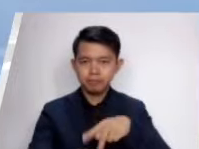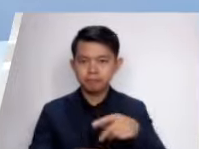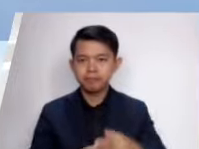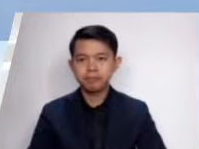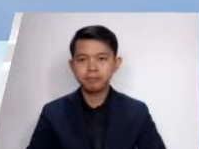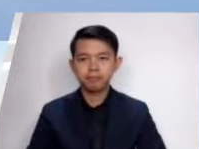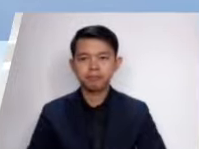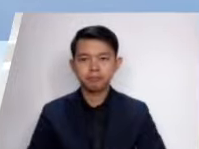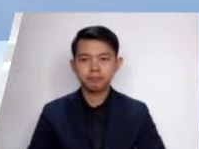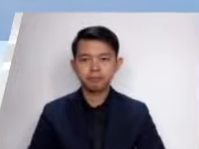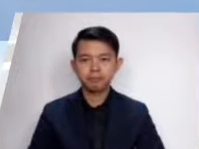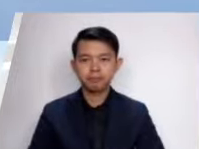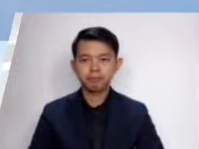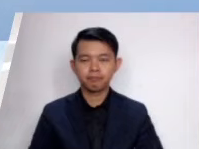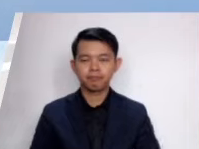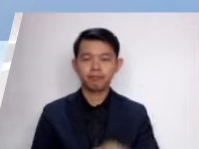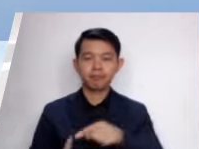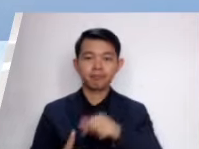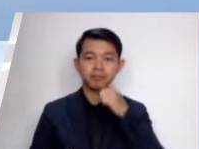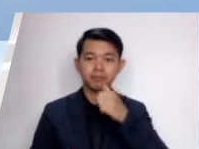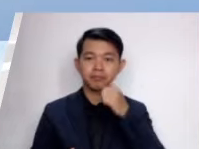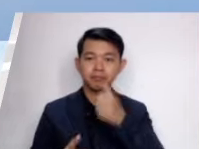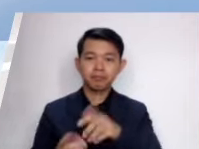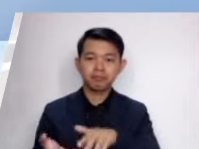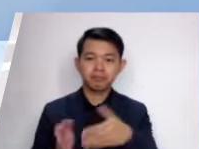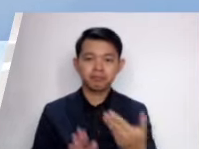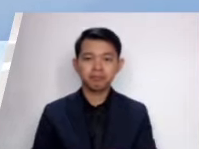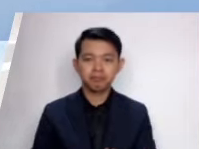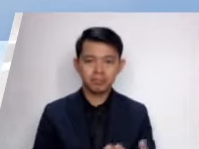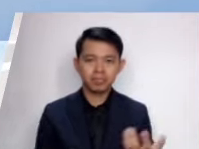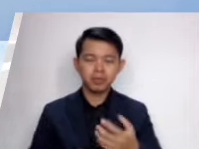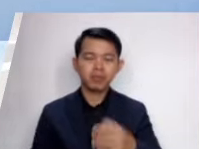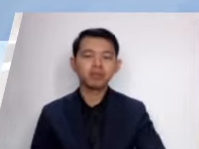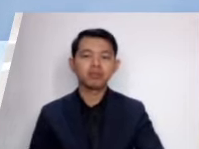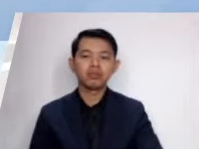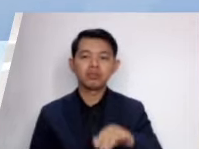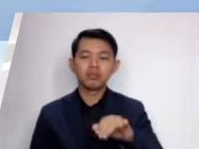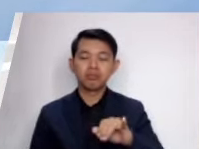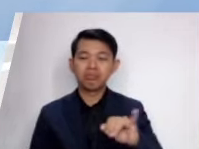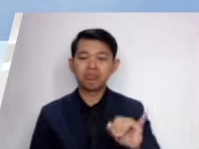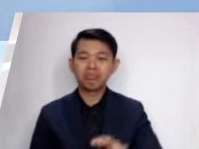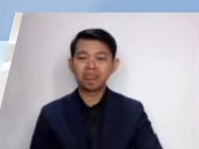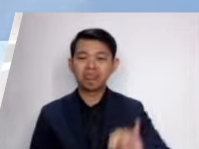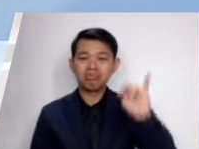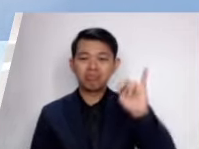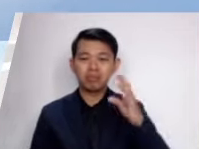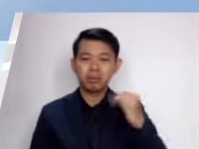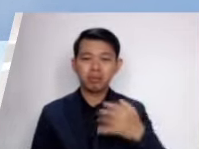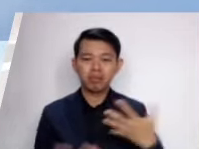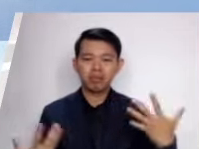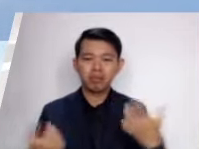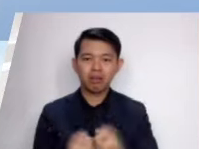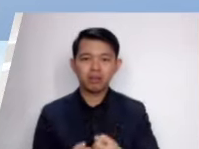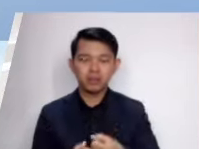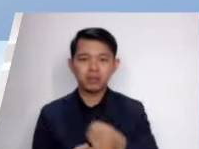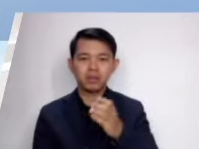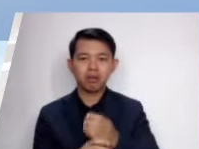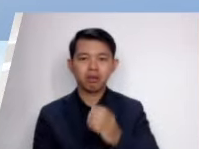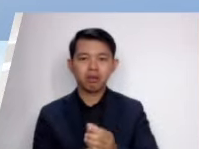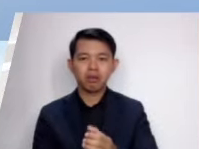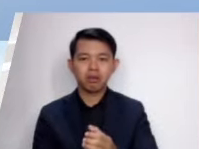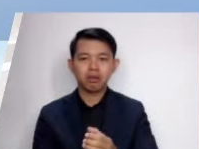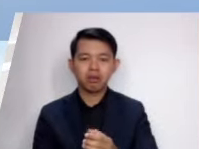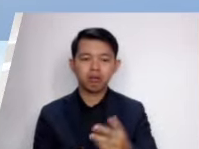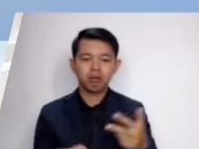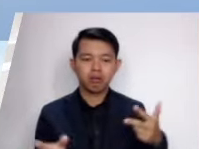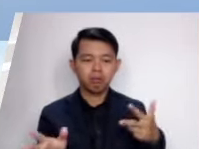Patay ang isang babaeng sakay ng kolong-kolong sa Bacara, Ilocos Norte matapos mabangga ng isang kotseng nakabuntot sa kanila. Sa lakas ng